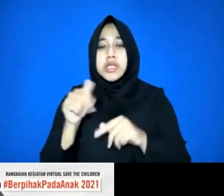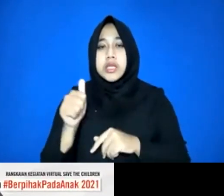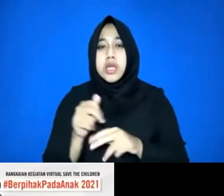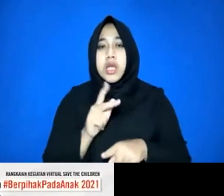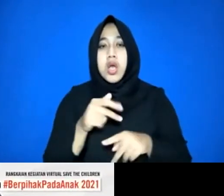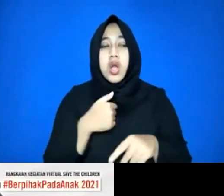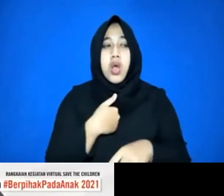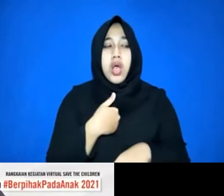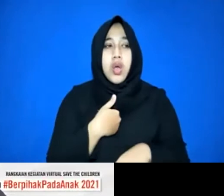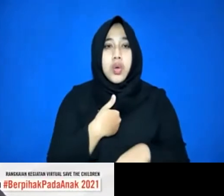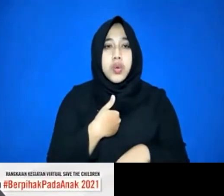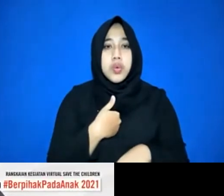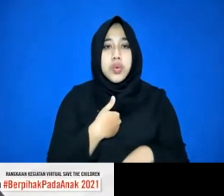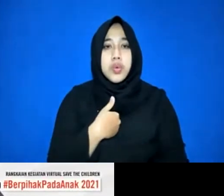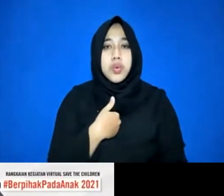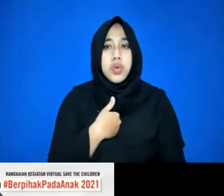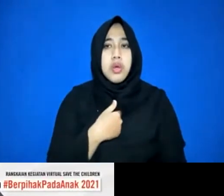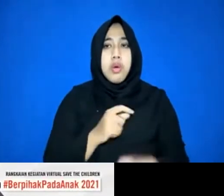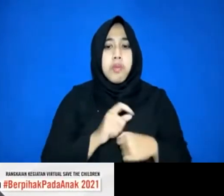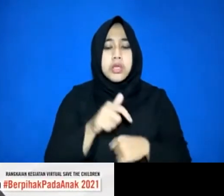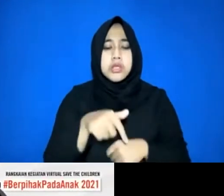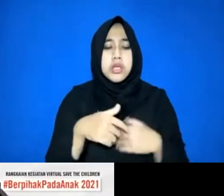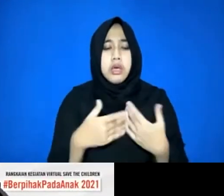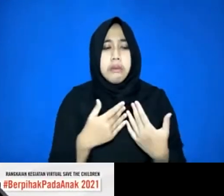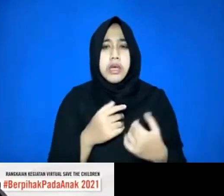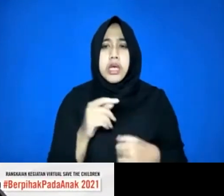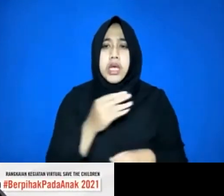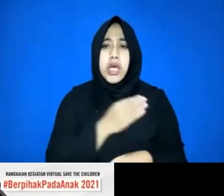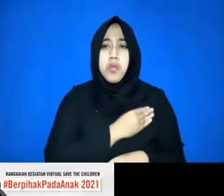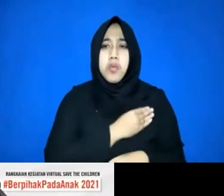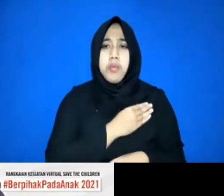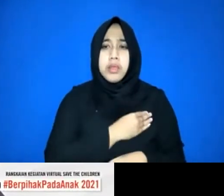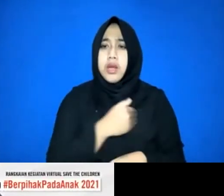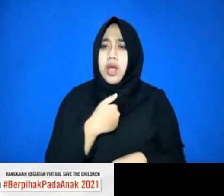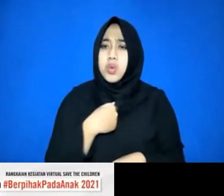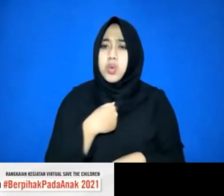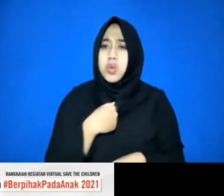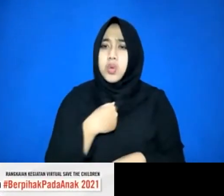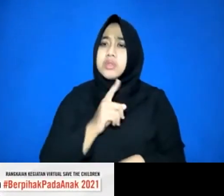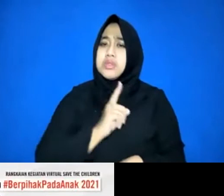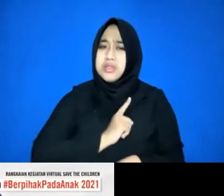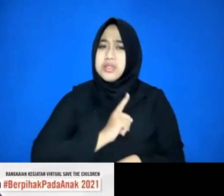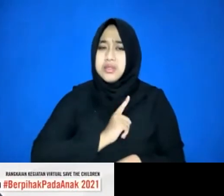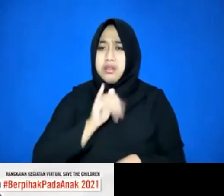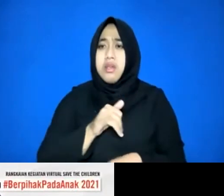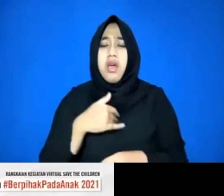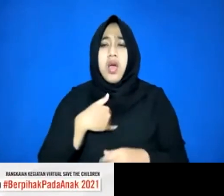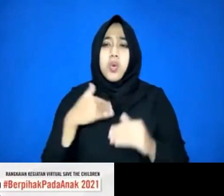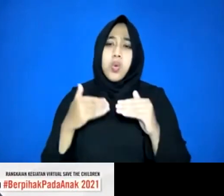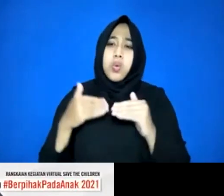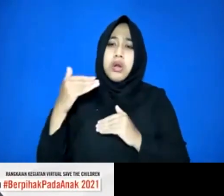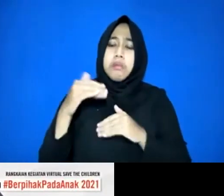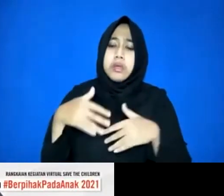Kalau aku selama ini sih Mbak, karena di kabupaten aku sendiri ya. Jadi aku lebih